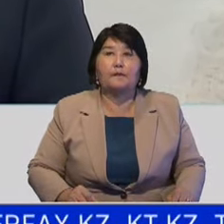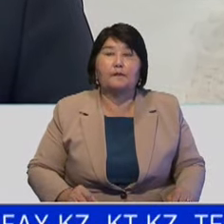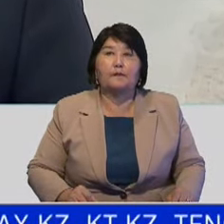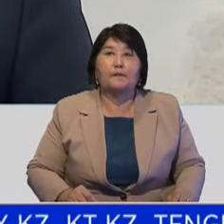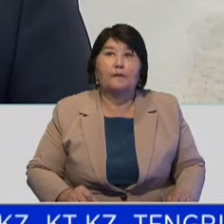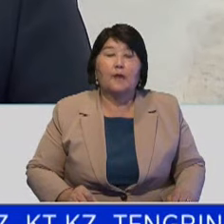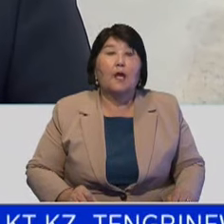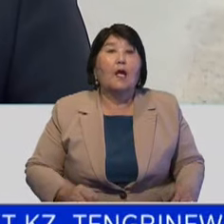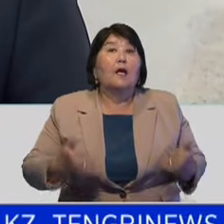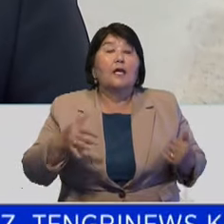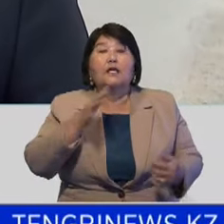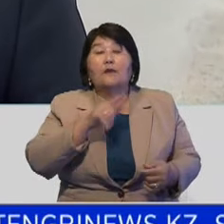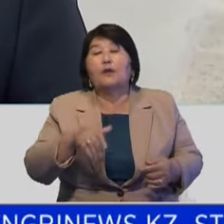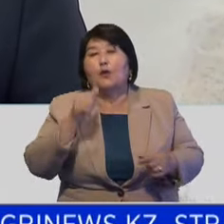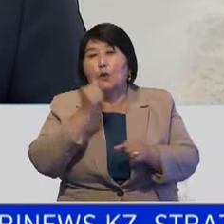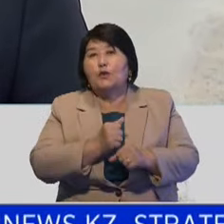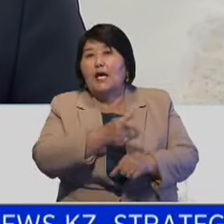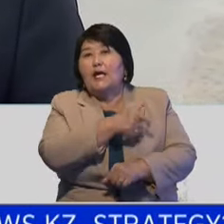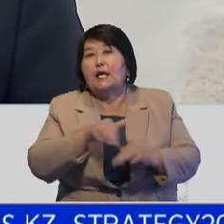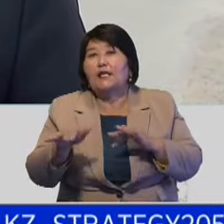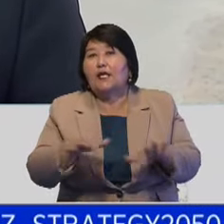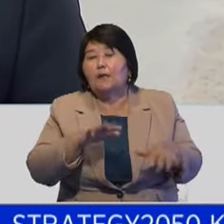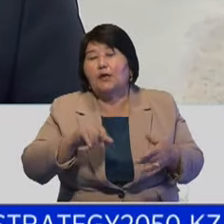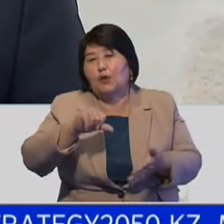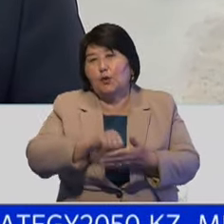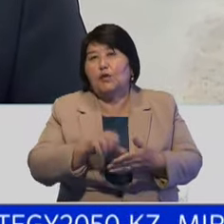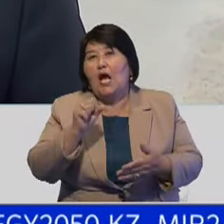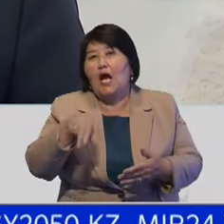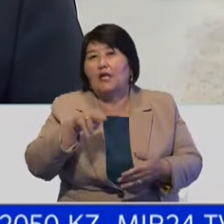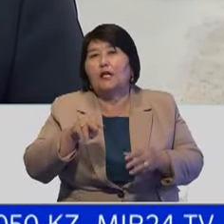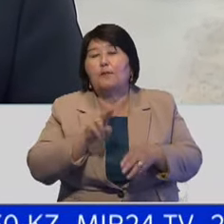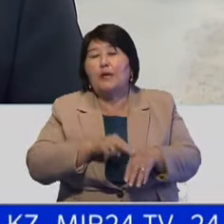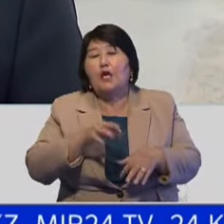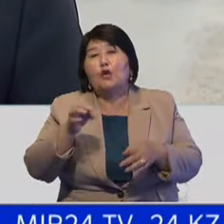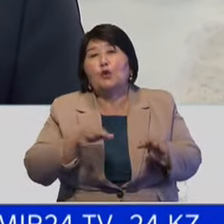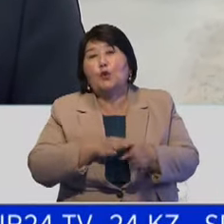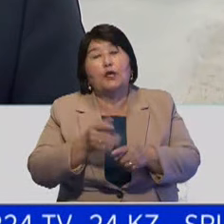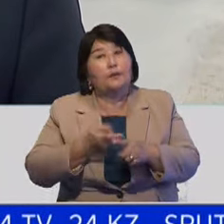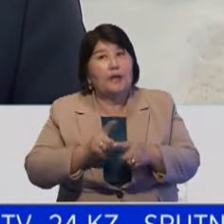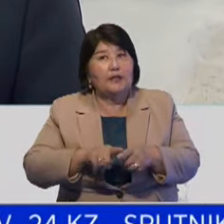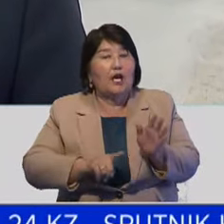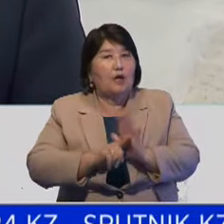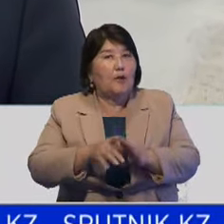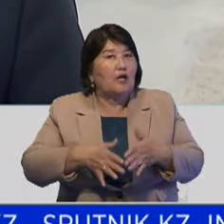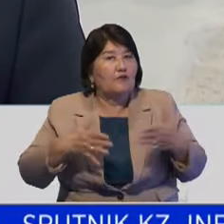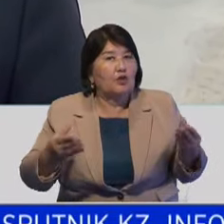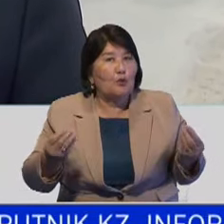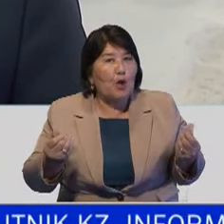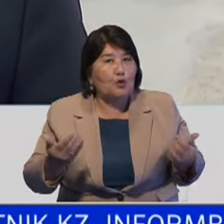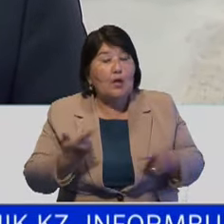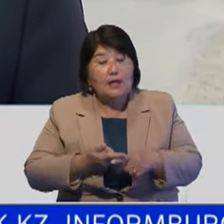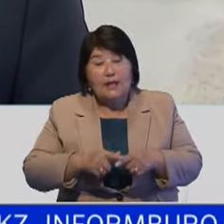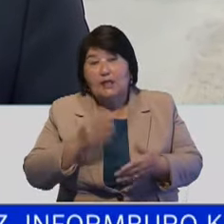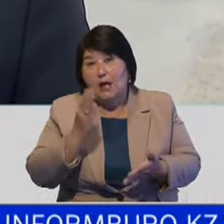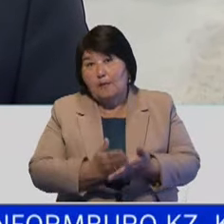миллиарда в настоящее время усилены рейдовые мероприятия с участием АДМ полиции судоисполнителей в связи с этим поступают весомые суммы нами